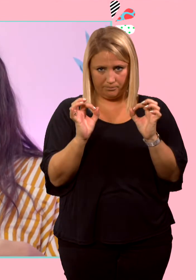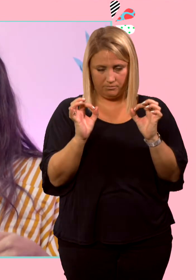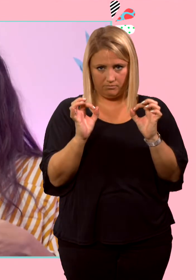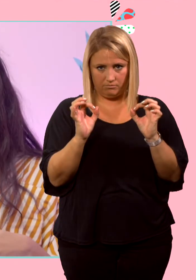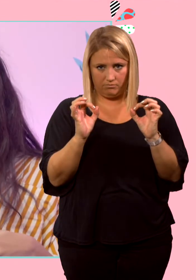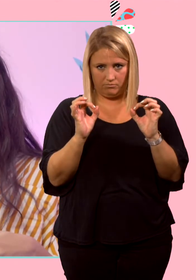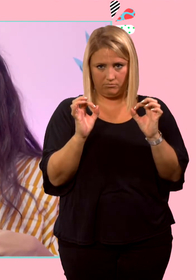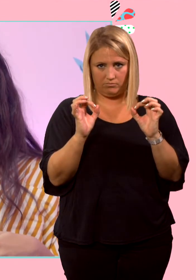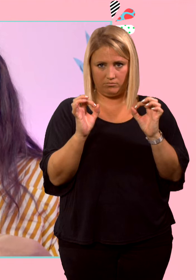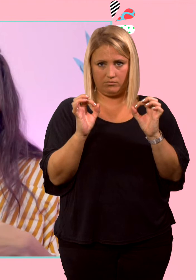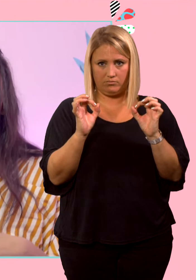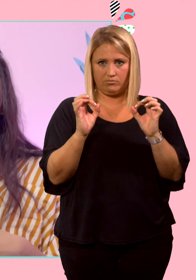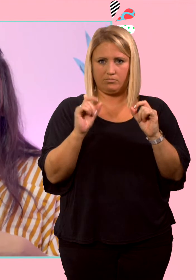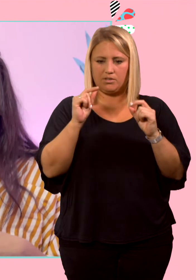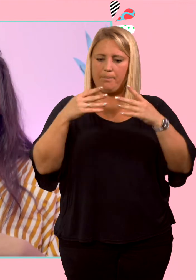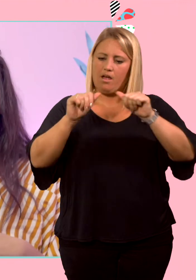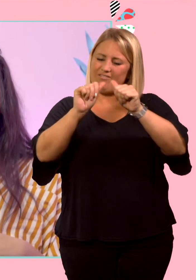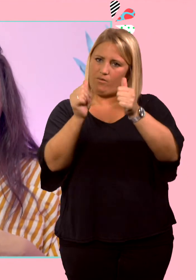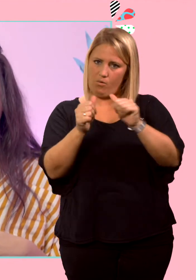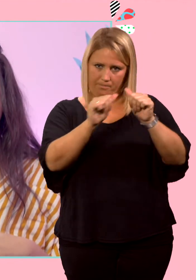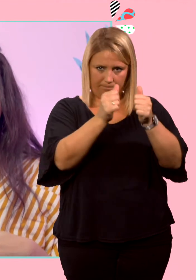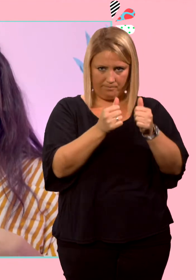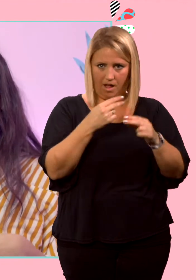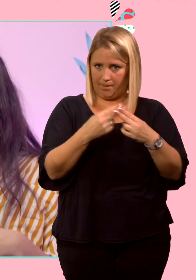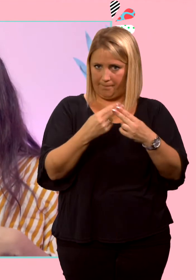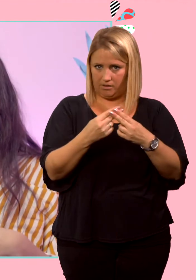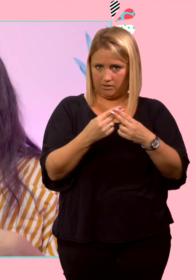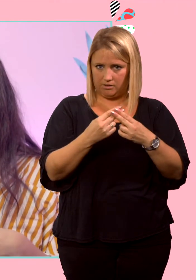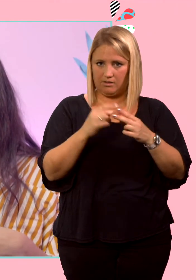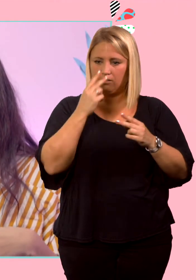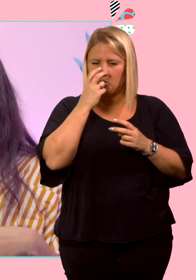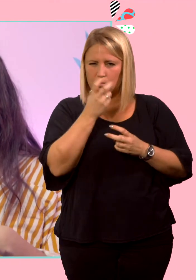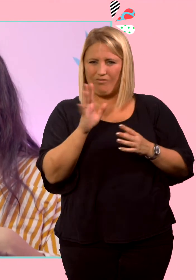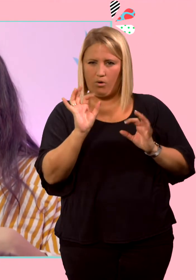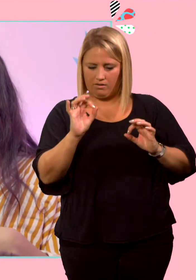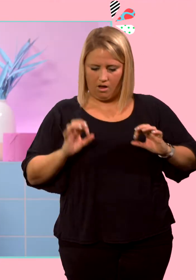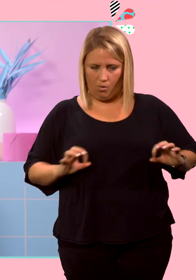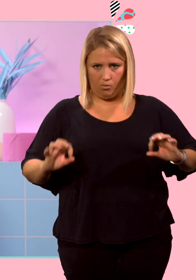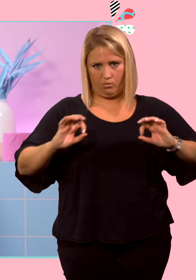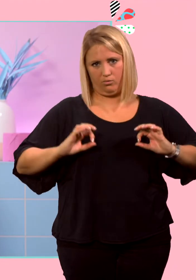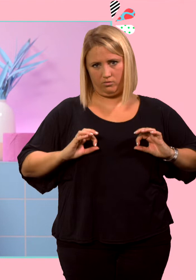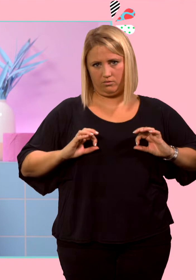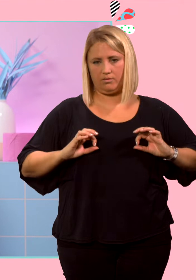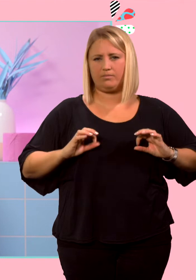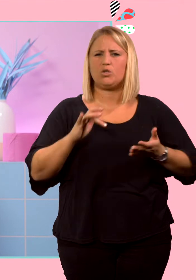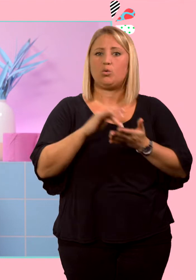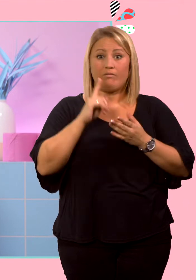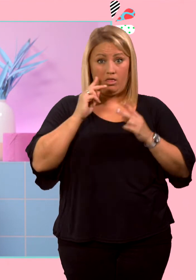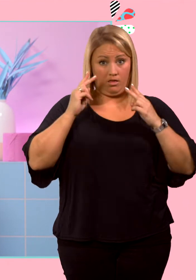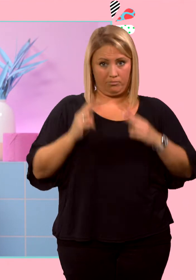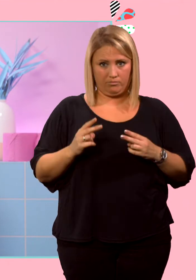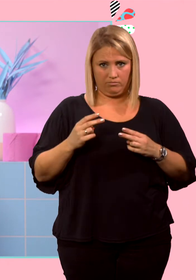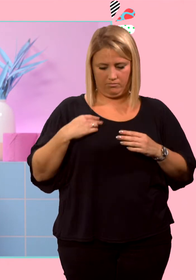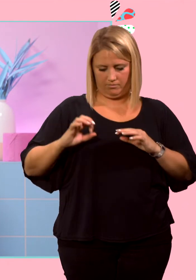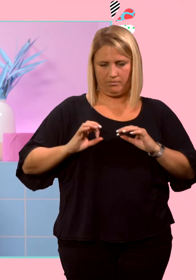ein bisschen ja, in Form gegeben. Dann wird eine Stelle ausgesucht, wo die Brustwarze hinkommt, weil meine Brustwarze, die